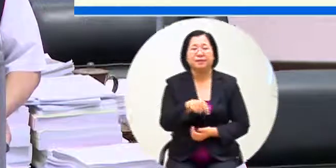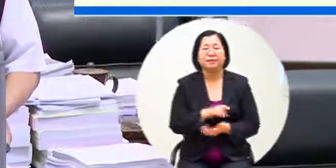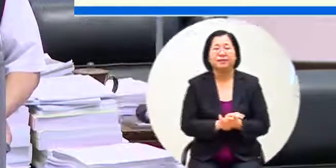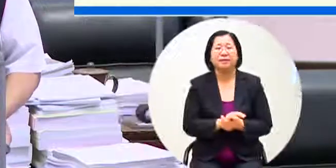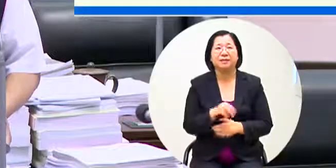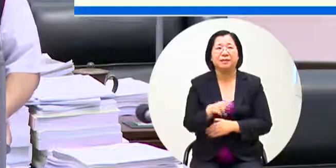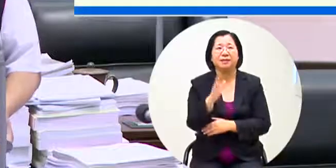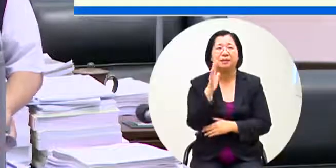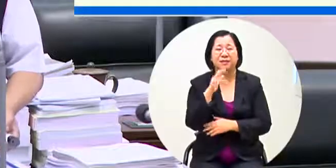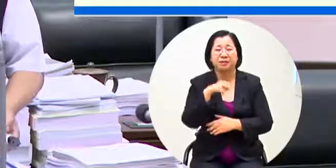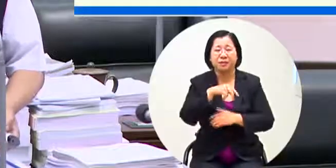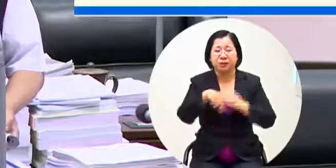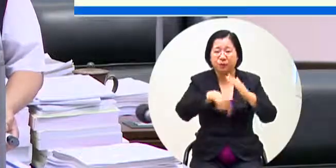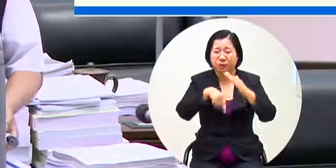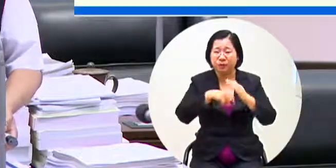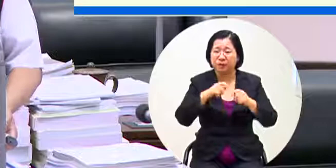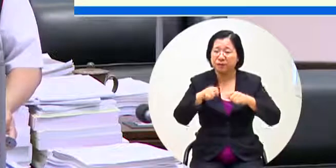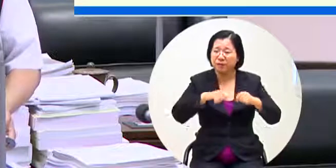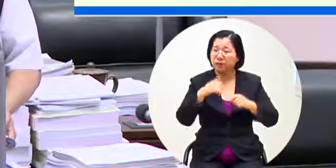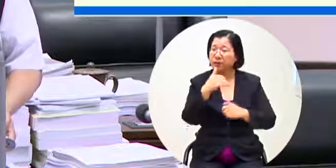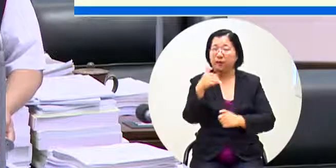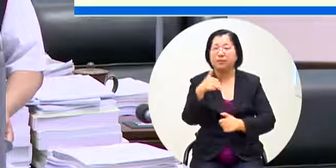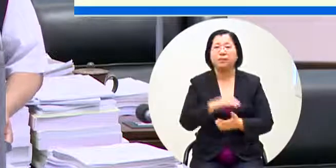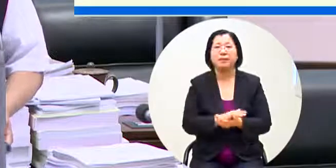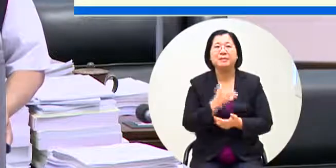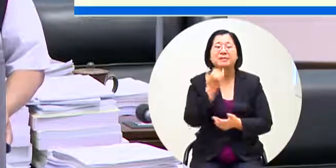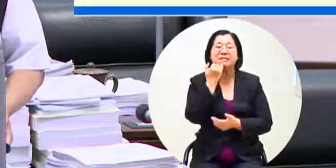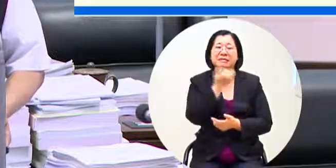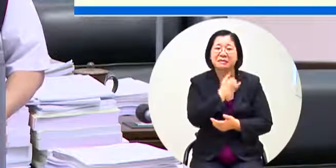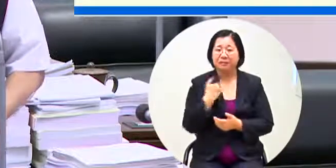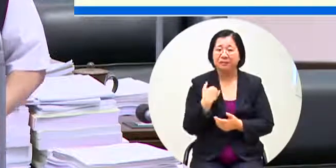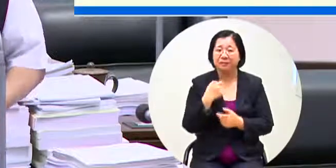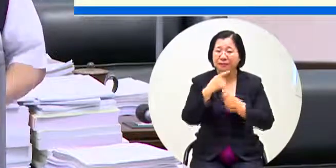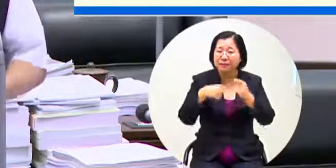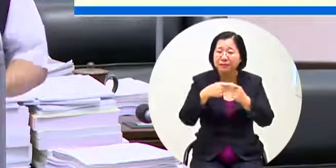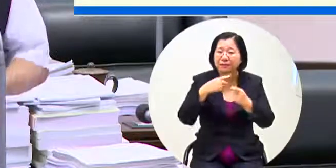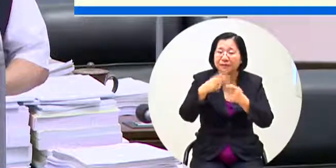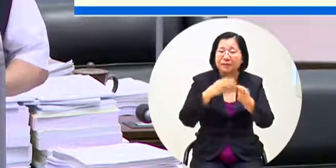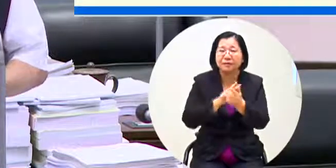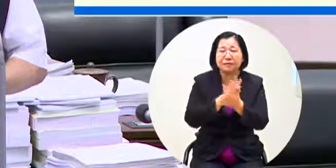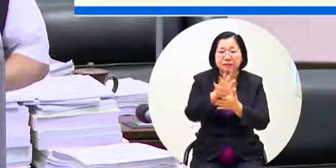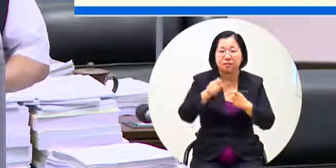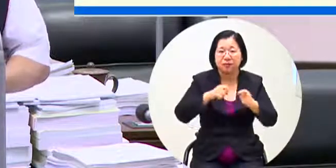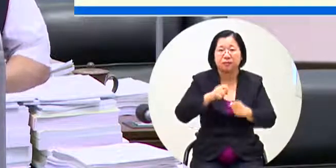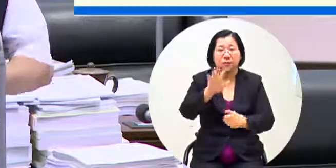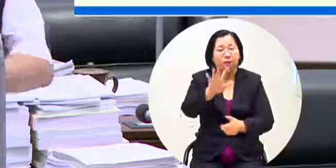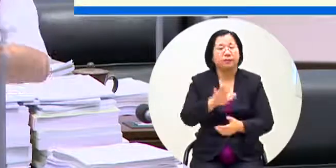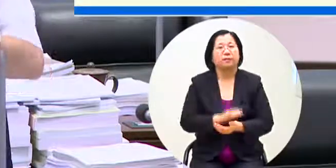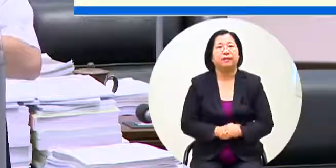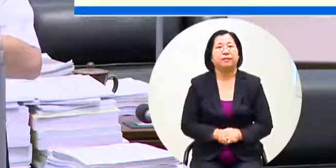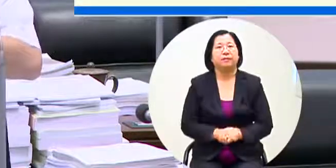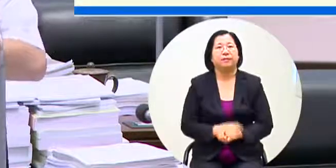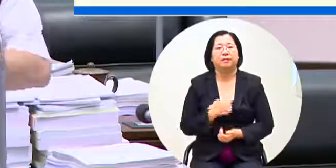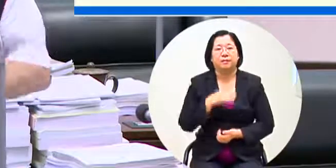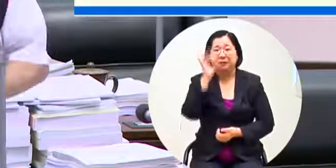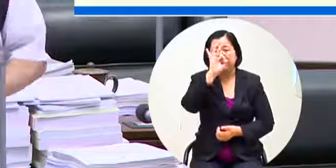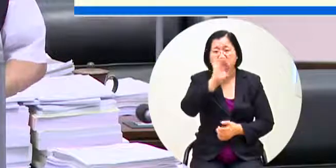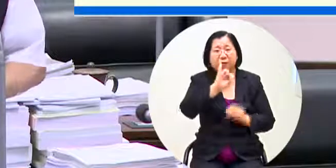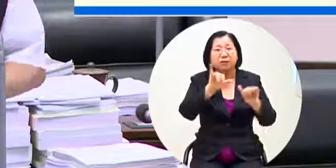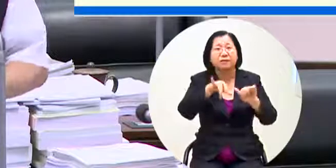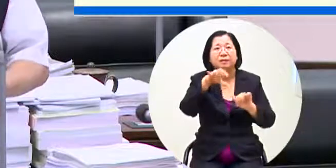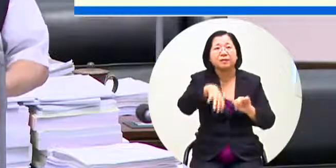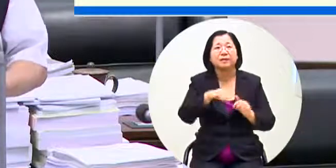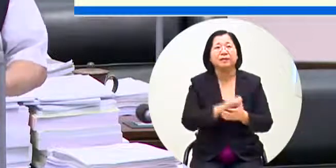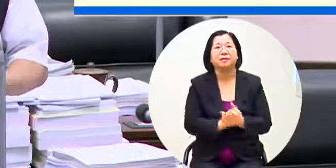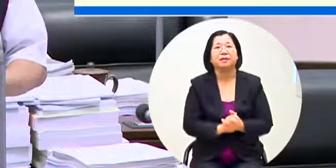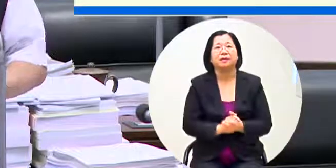能一年两年了后吼，有这个计划吼，这。因在找地吼，伫迄个中石化，原底是计划要谈中石化，迄